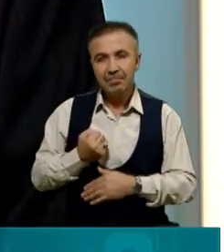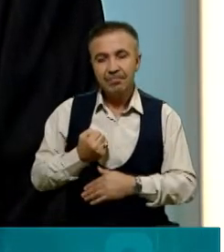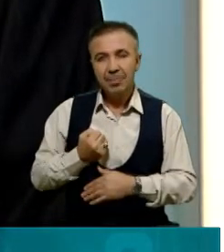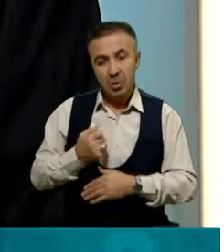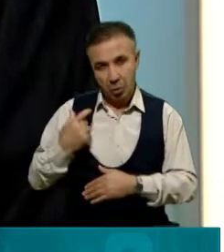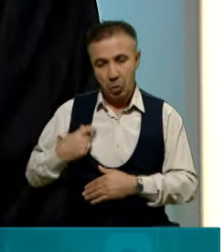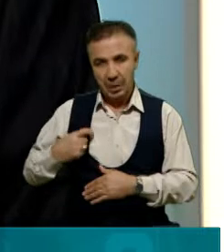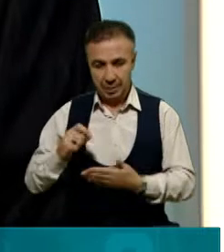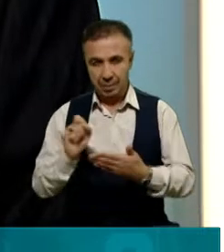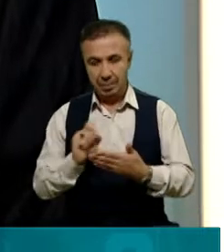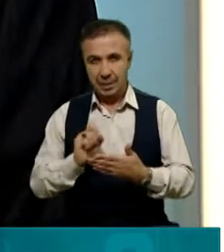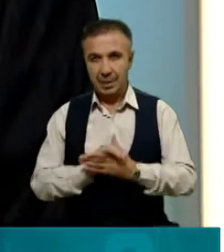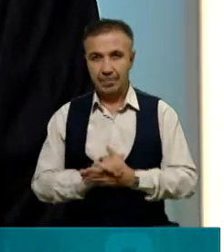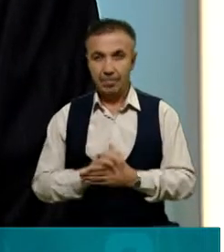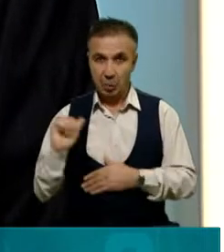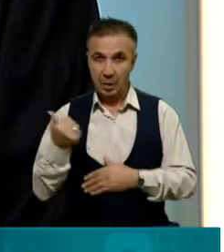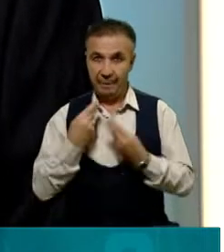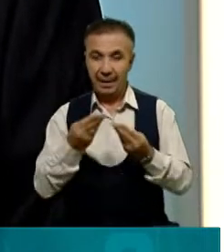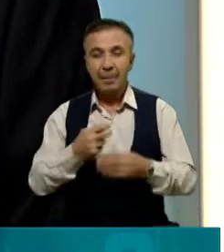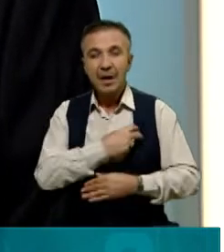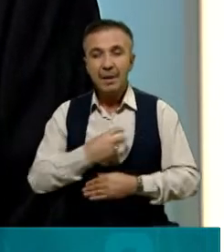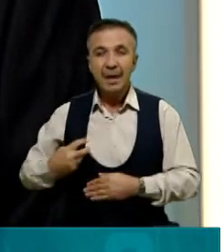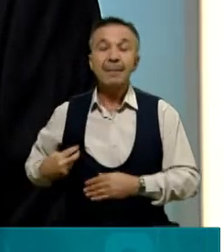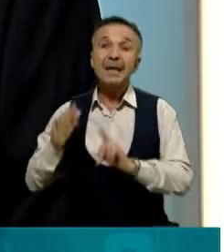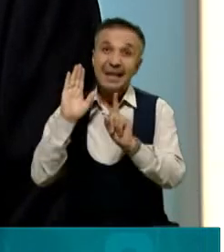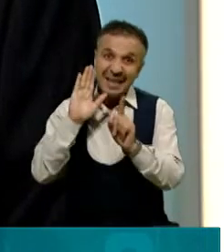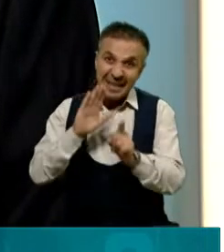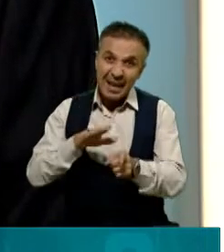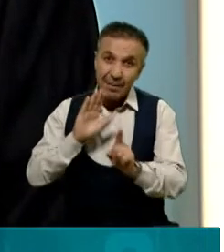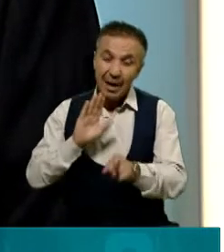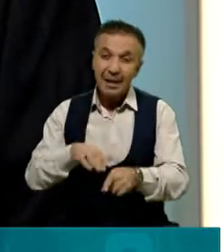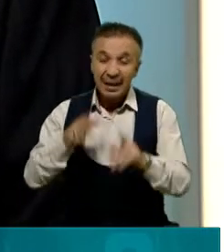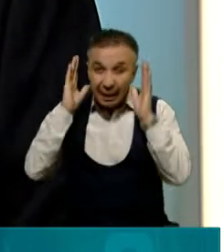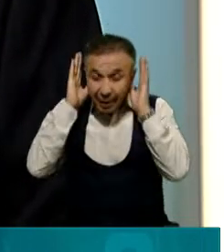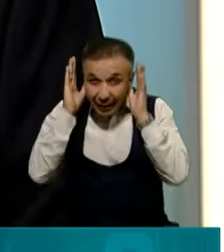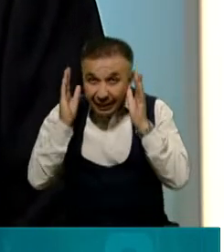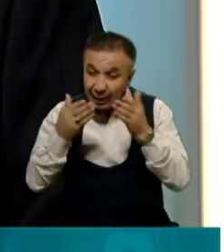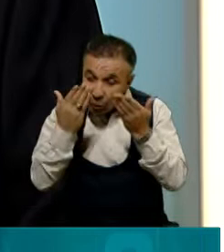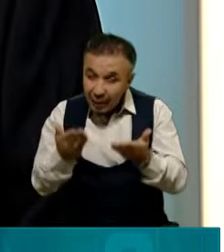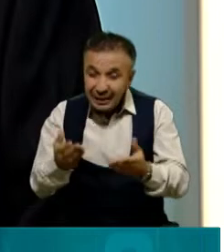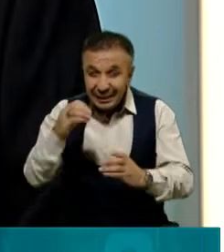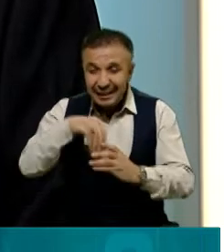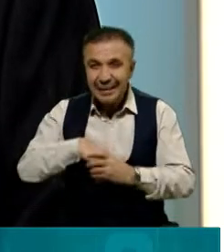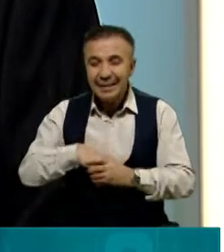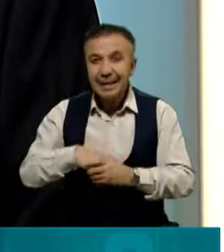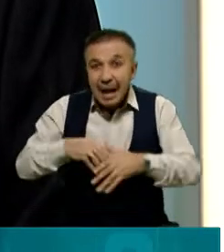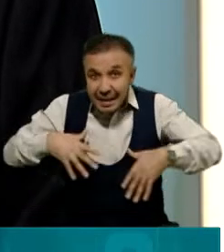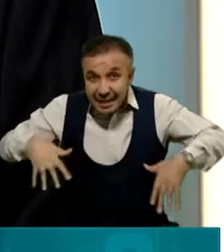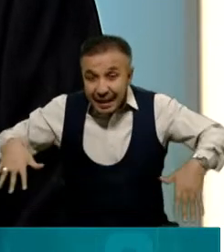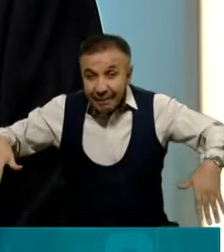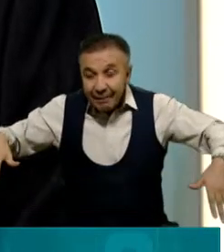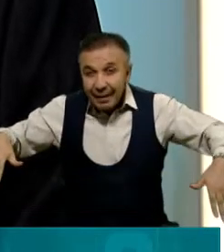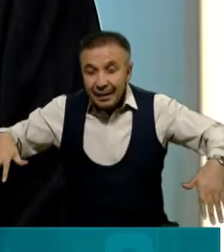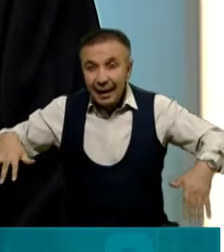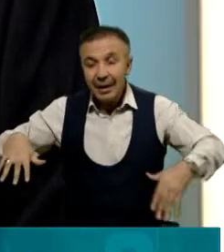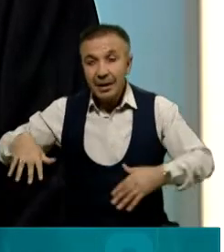edelim. Peygamberimiz bu cemaatle namazın makbul olması için safların tanzimine özel bir